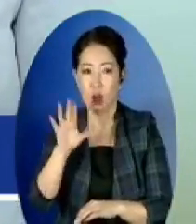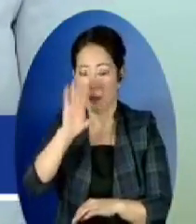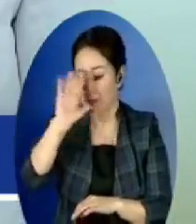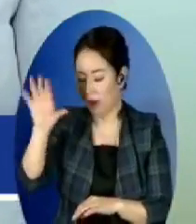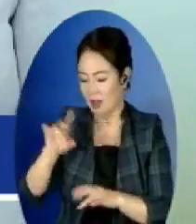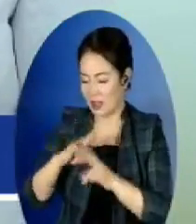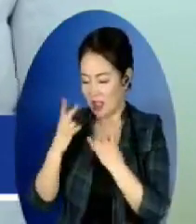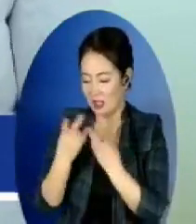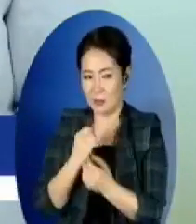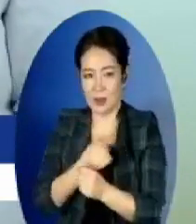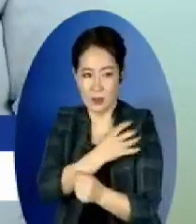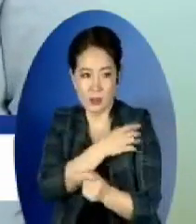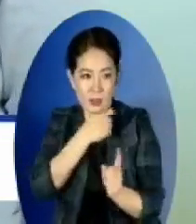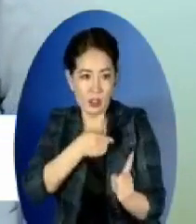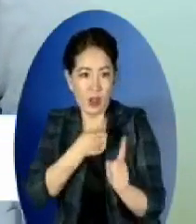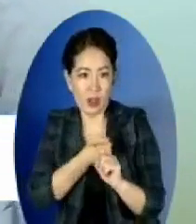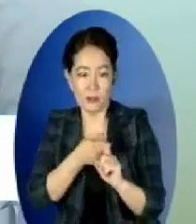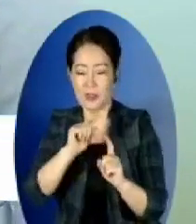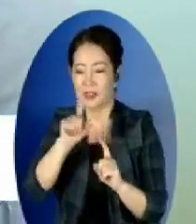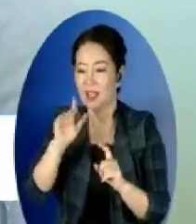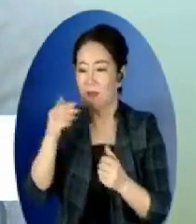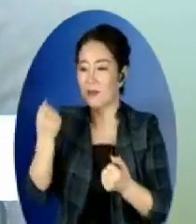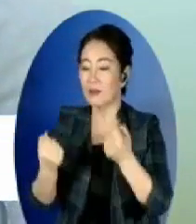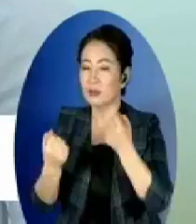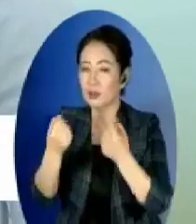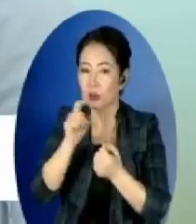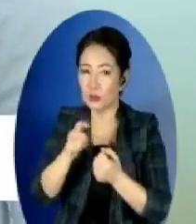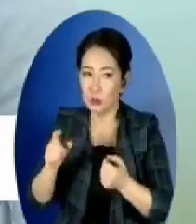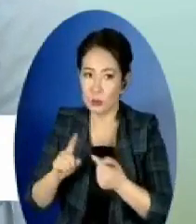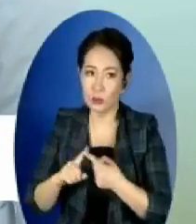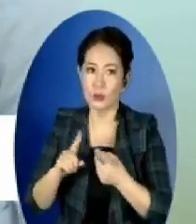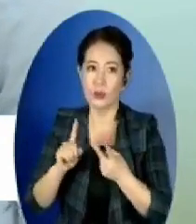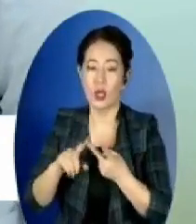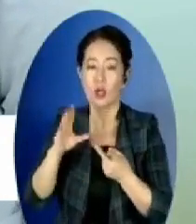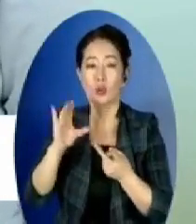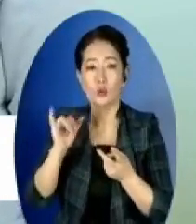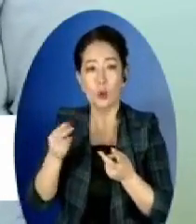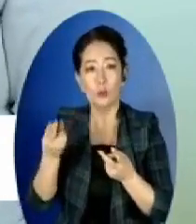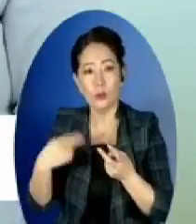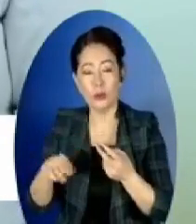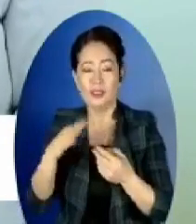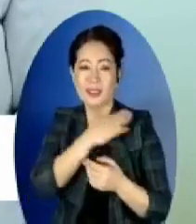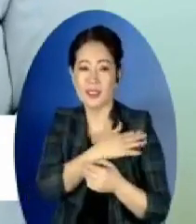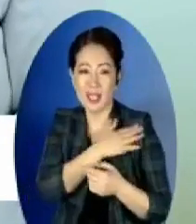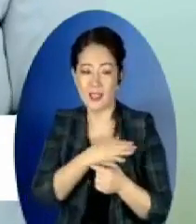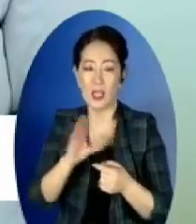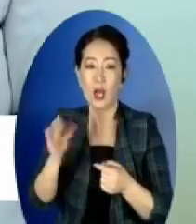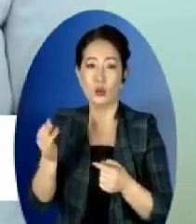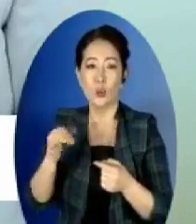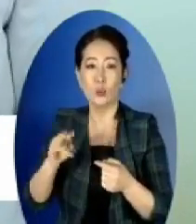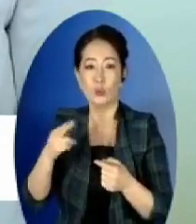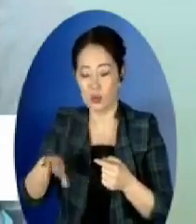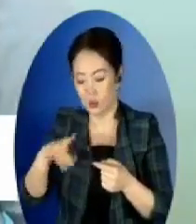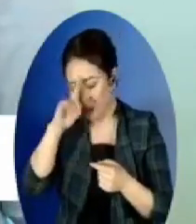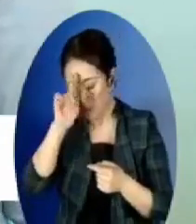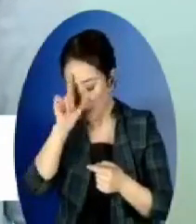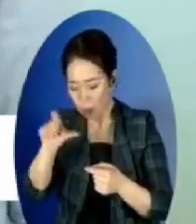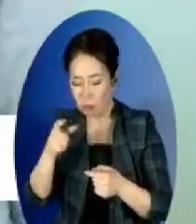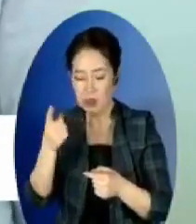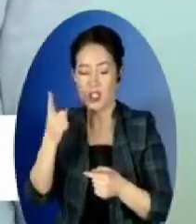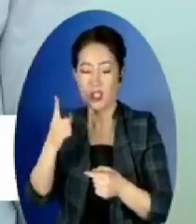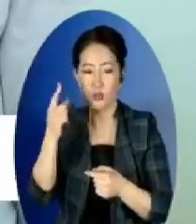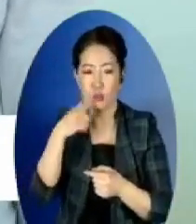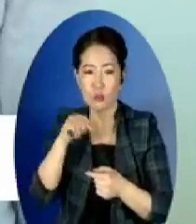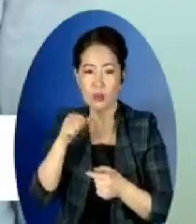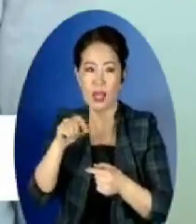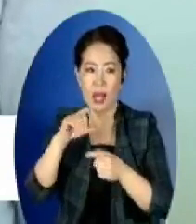хариуцлагынхаа ураанд энд зам тээврийн жолооч нар болон одоо сум дундын цагдаагийн хэлтэс сум дундын эмнэлгийн хамт олонд одоо нэг бүрийн